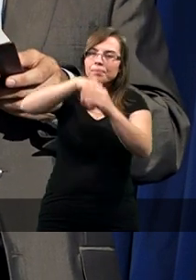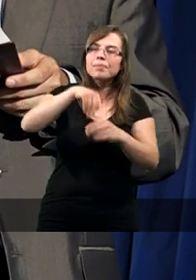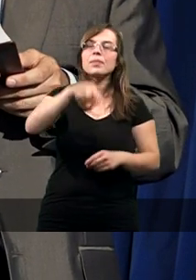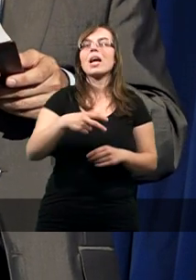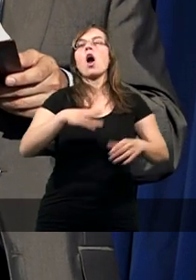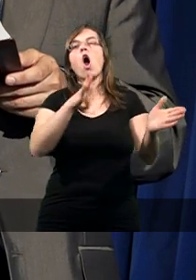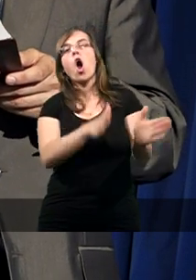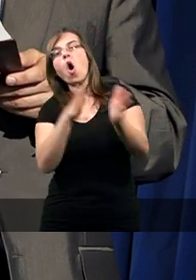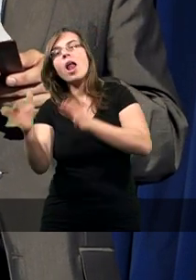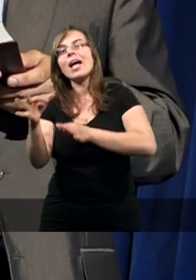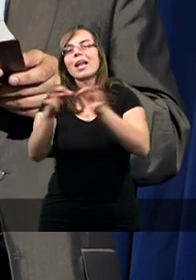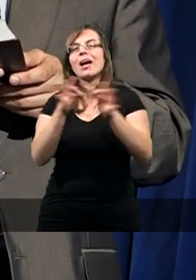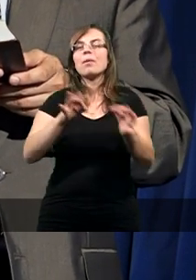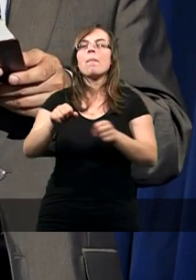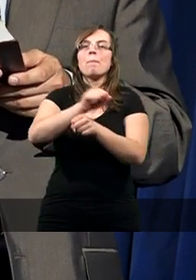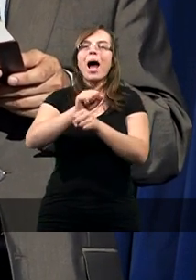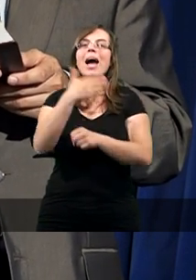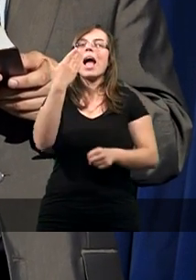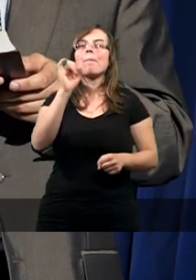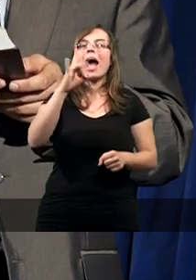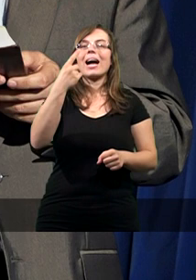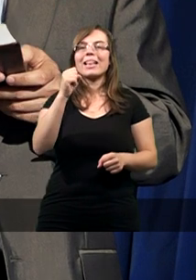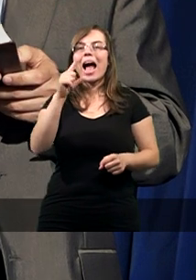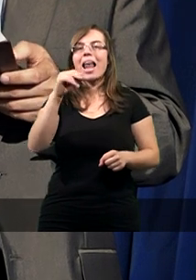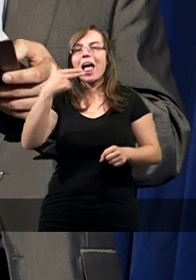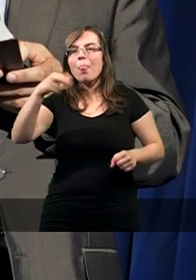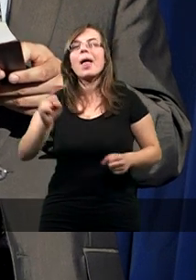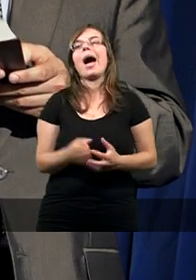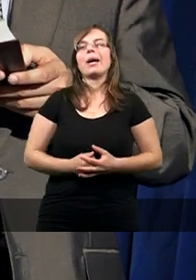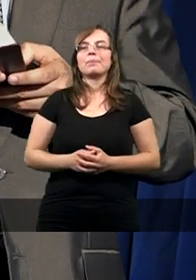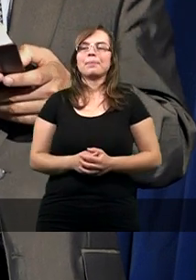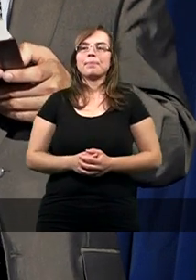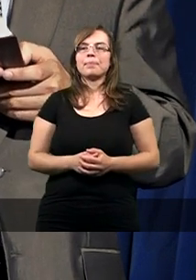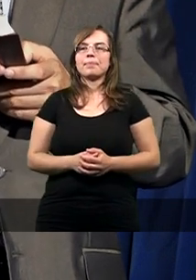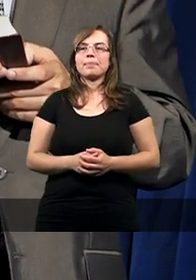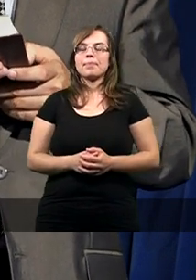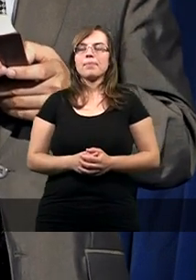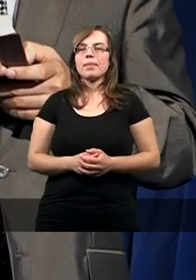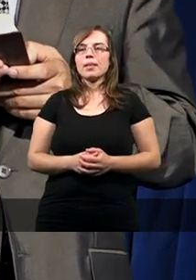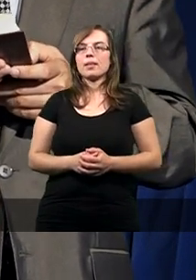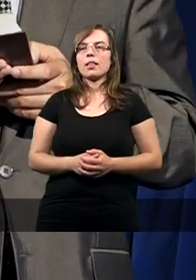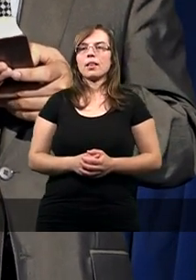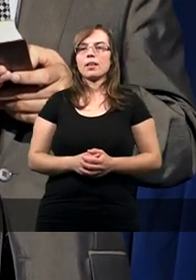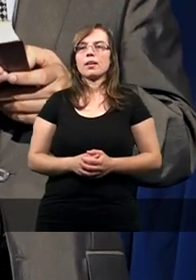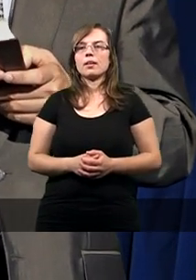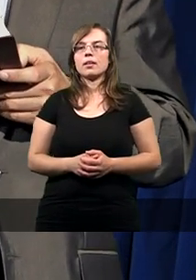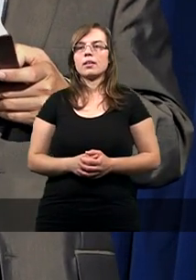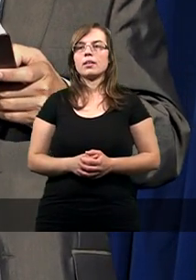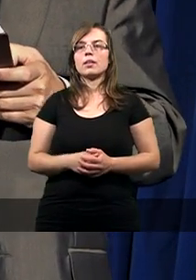tutaj kolejna historia z Marią Magdaleną. We know the story. Simon had called a